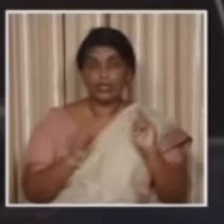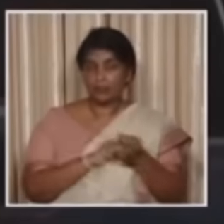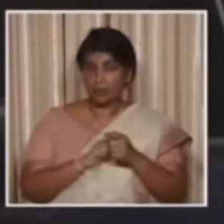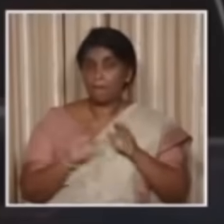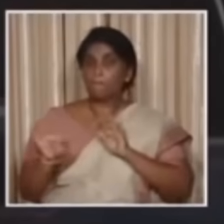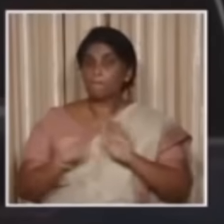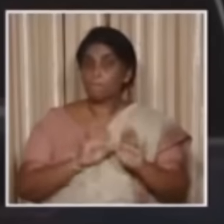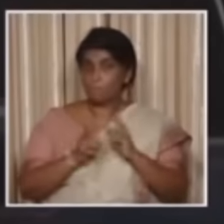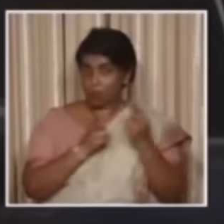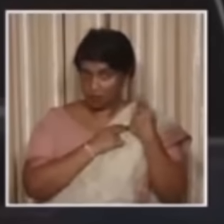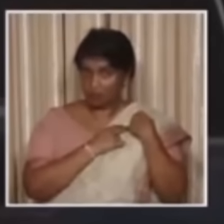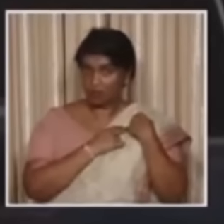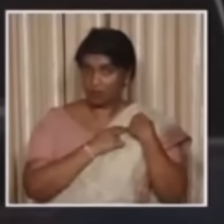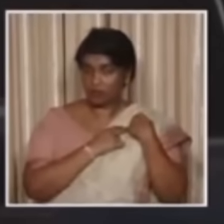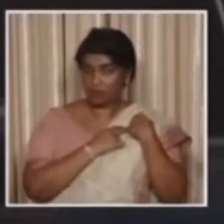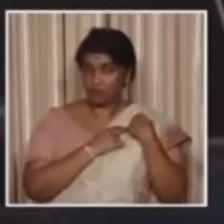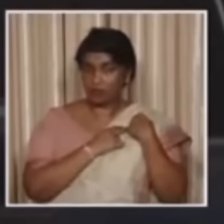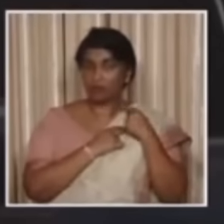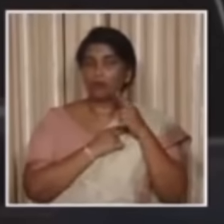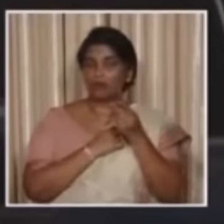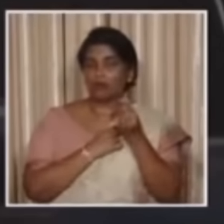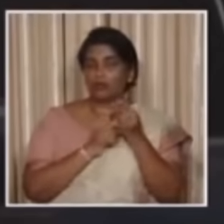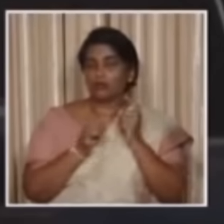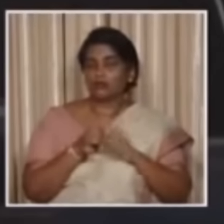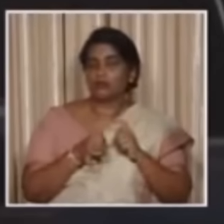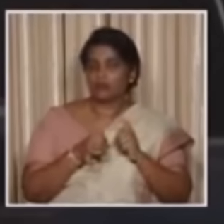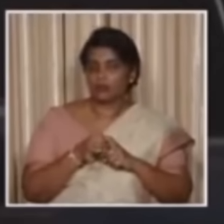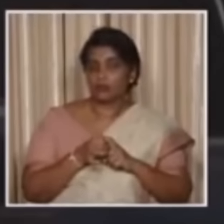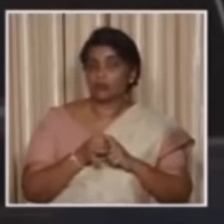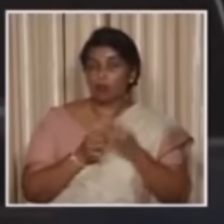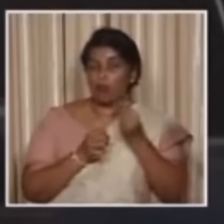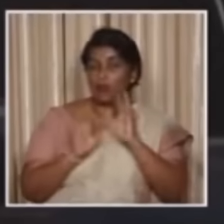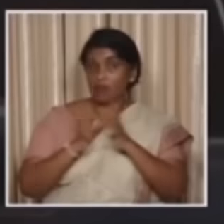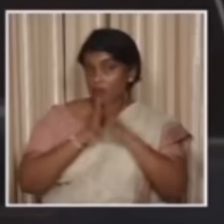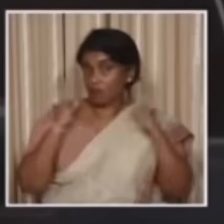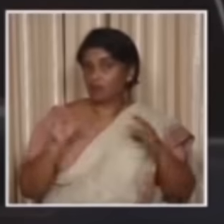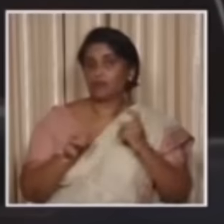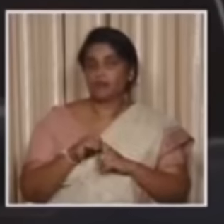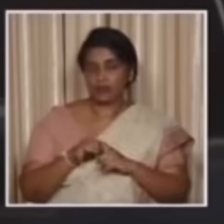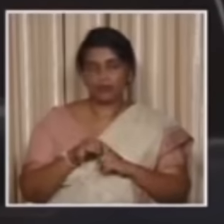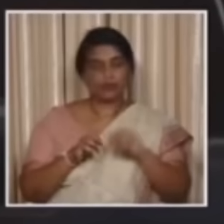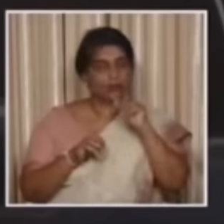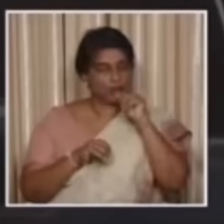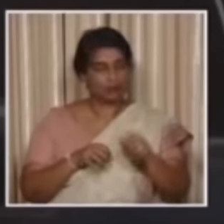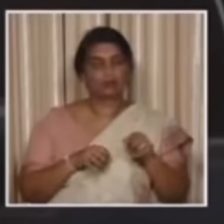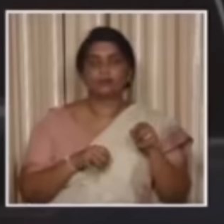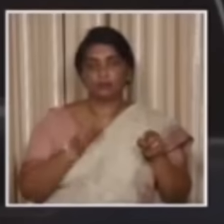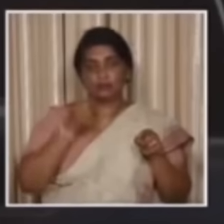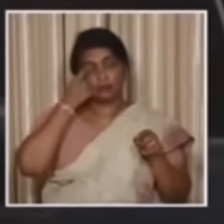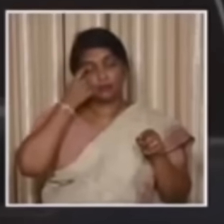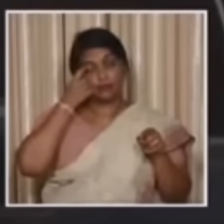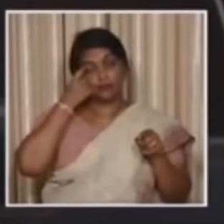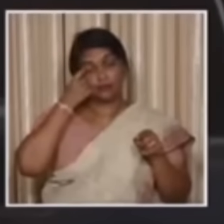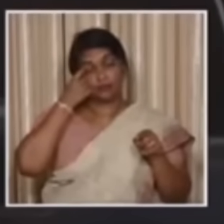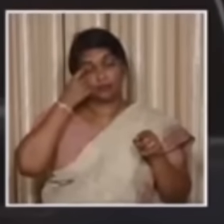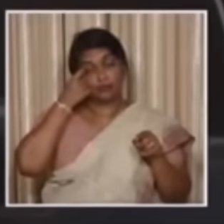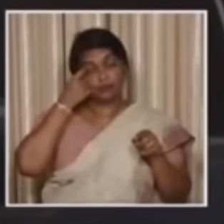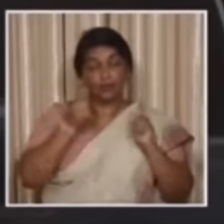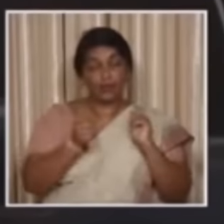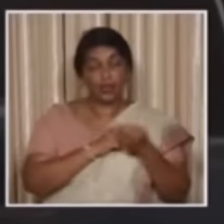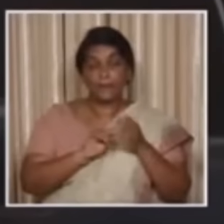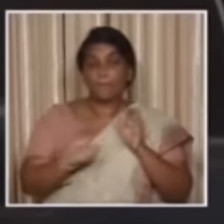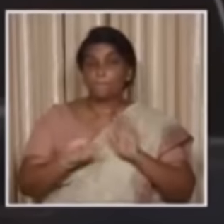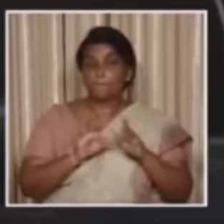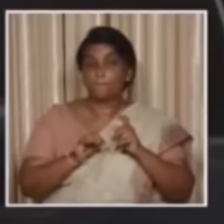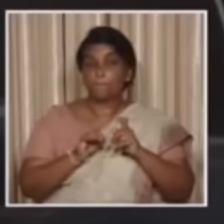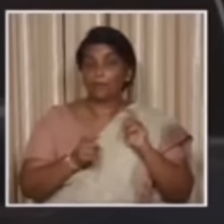බාලනේ දරන්න ඕනේ එතන පොඩි ප්‍රශ්නයක් තියෙනවා පොඩි නෙමෙයි ලොකු ප්‍රශ්නයක් ඉතින් ඇත්තම ගත්තොත් මේ ක්‍රිකට් පාලක